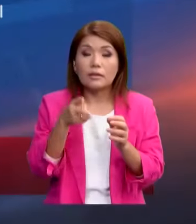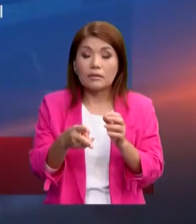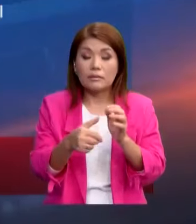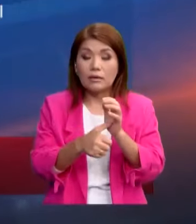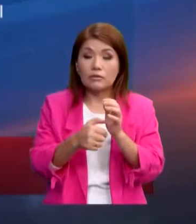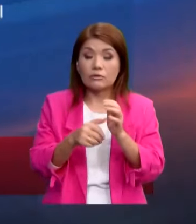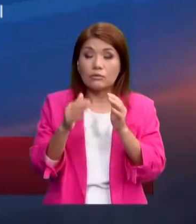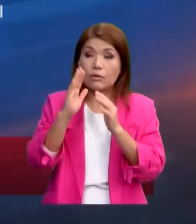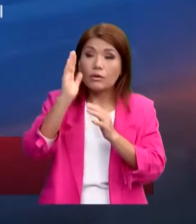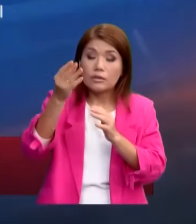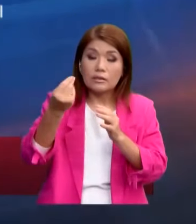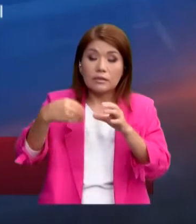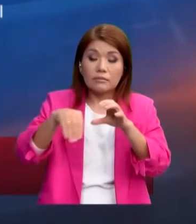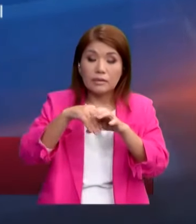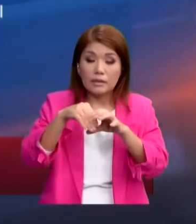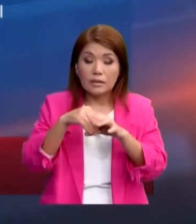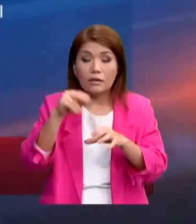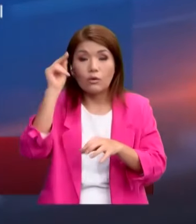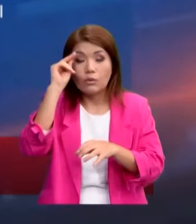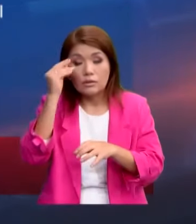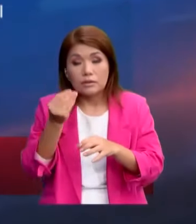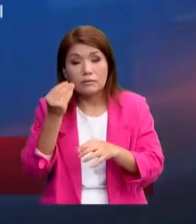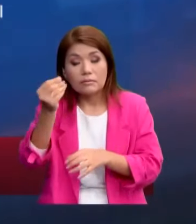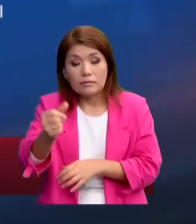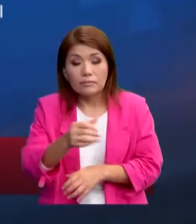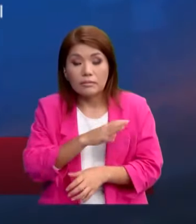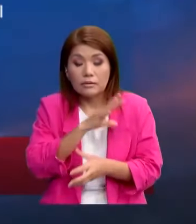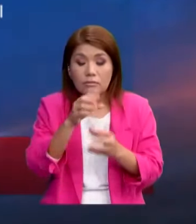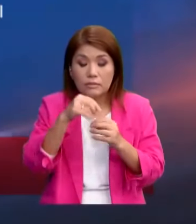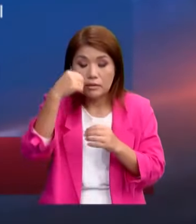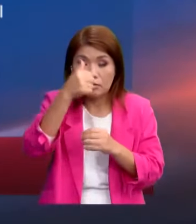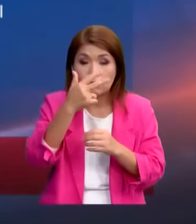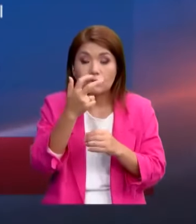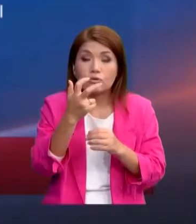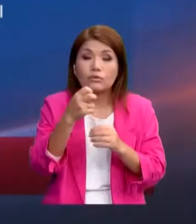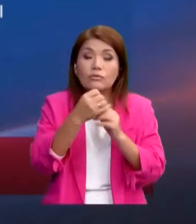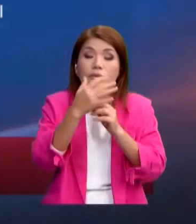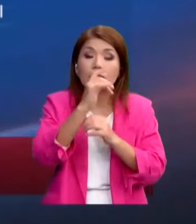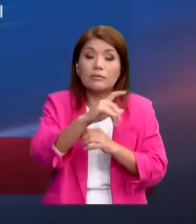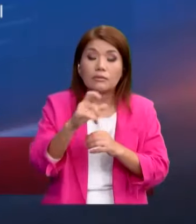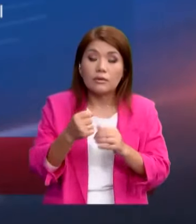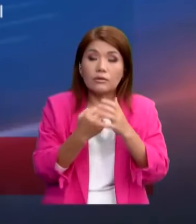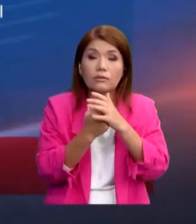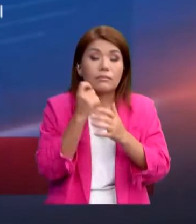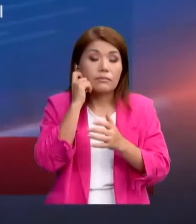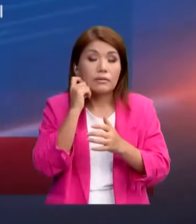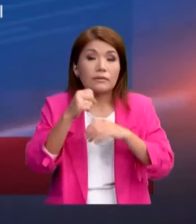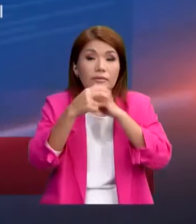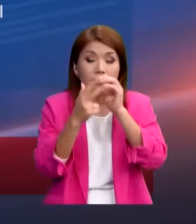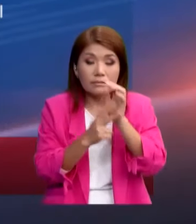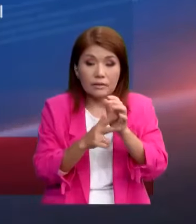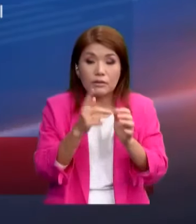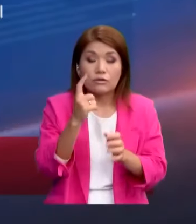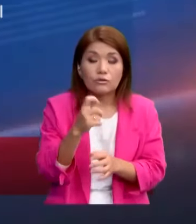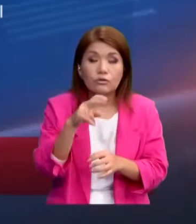баспанасына салса, қалған 3200-і оқу ақысын төлеген. Жалпы осы жылы 315 мыңнан аса адам 18 жасқа толып, шотындағы 100